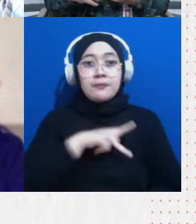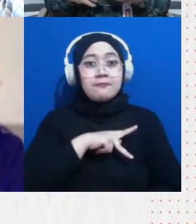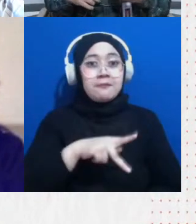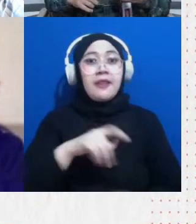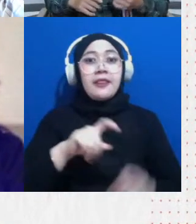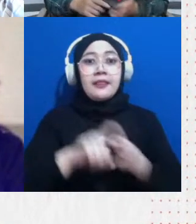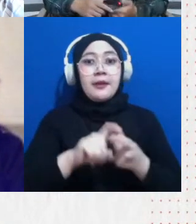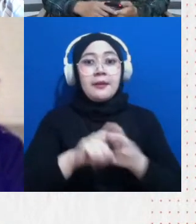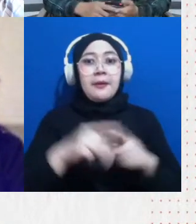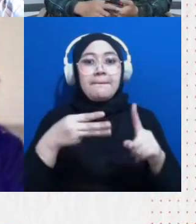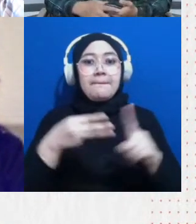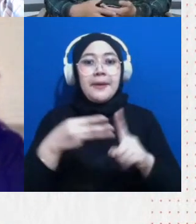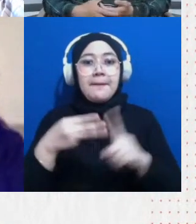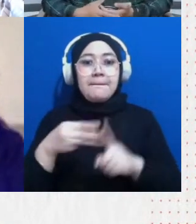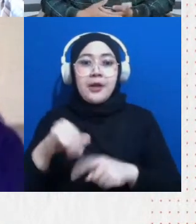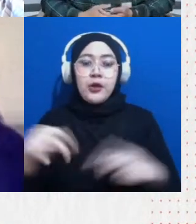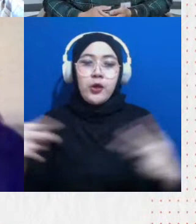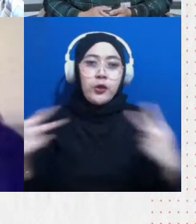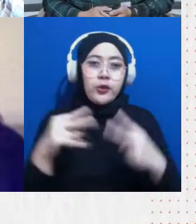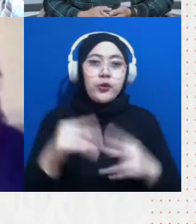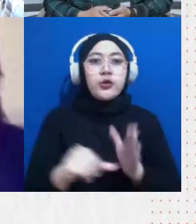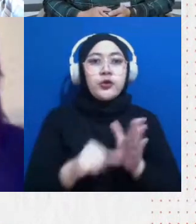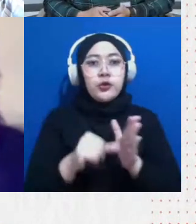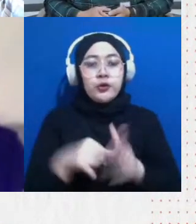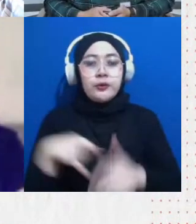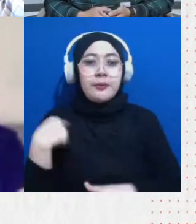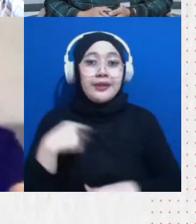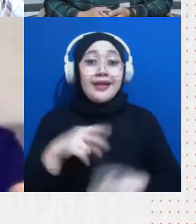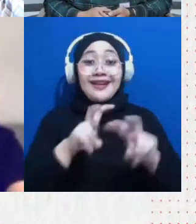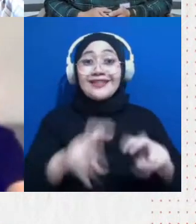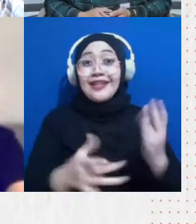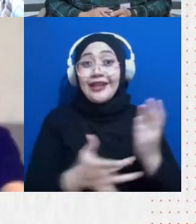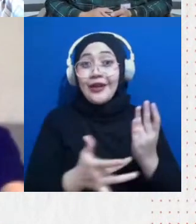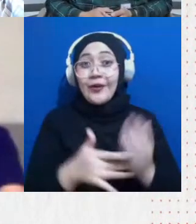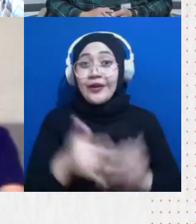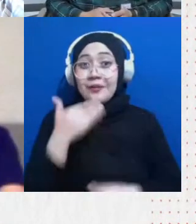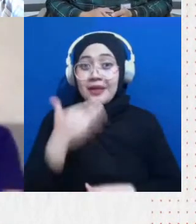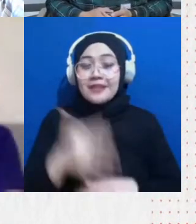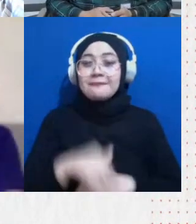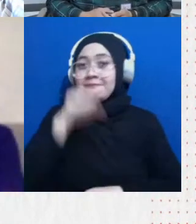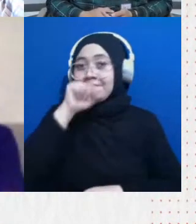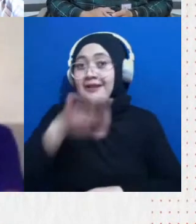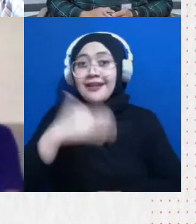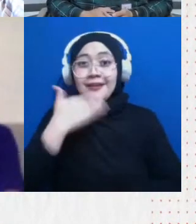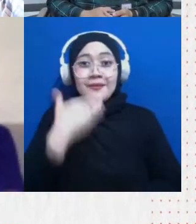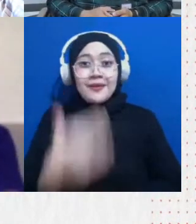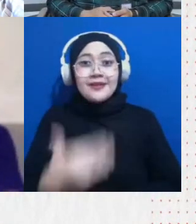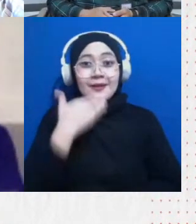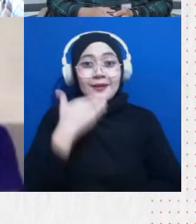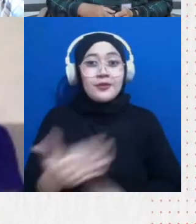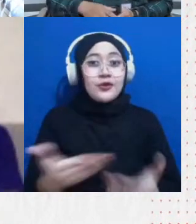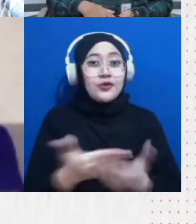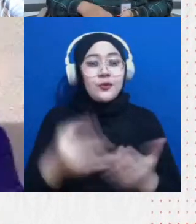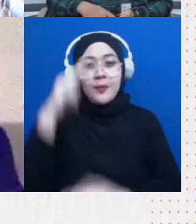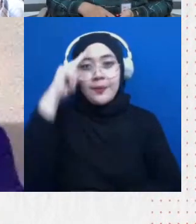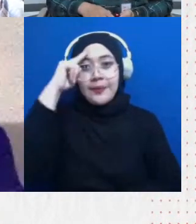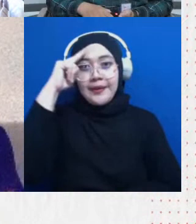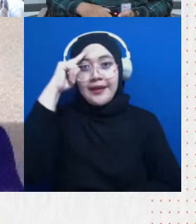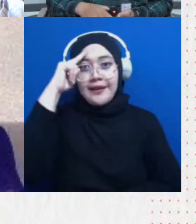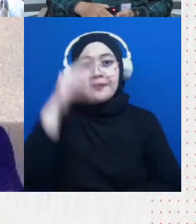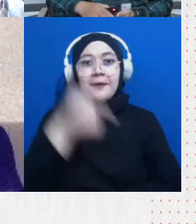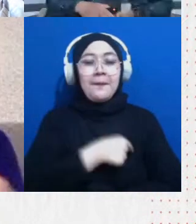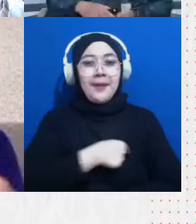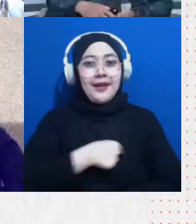sudah bergabung di kanal YouTube Mitra Studi Kemendikbud. Tidak lupa juga kami sampaikan terima kasih kepada para pimpinan,